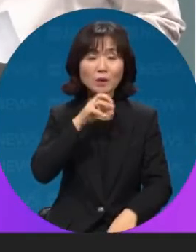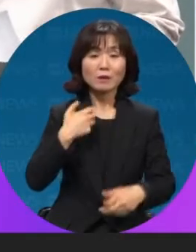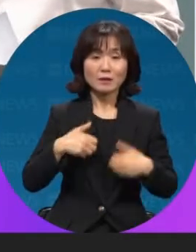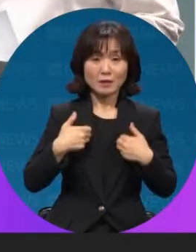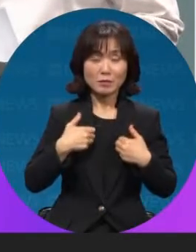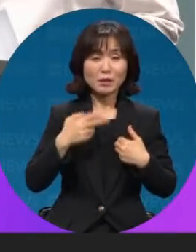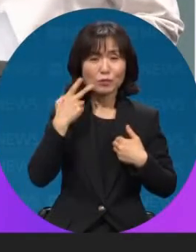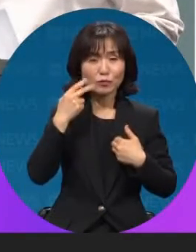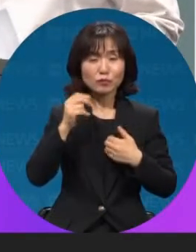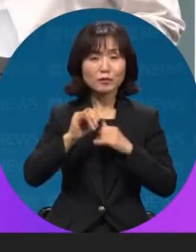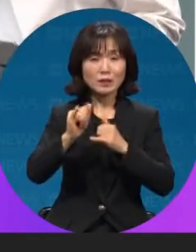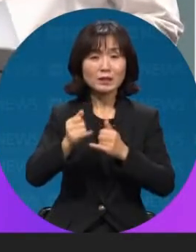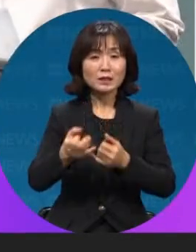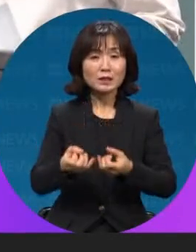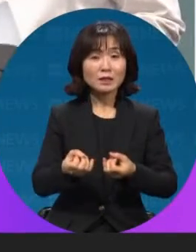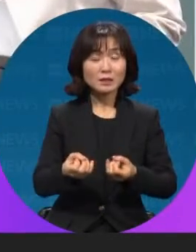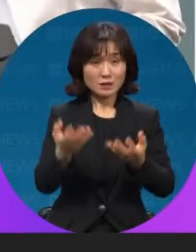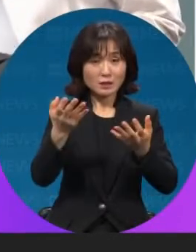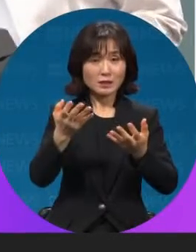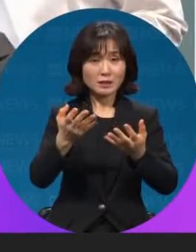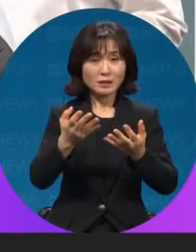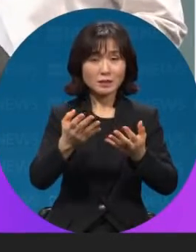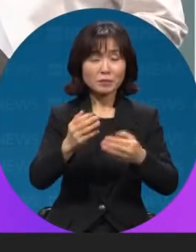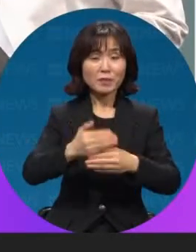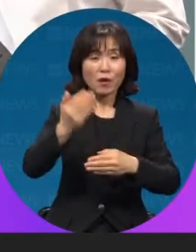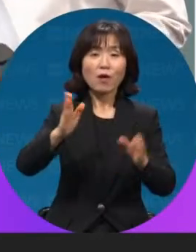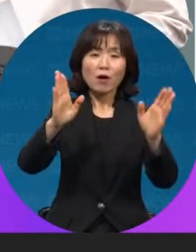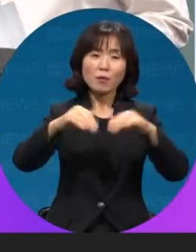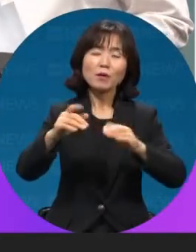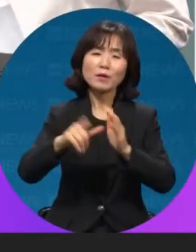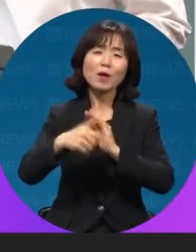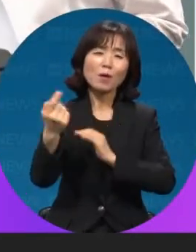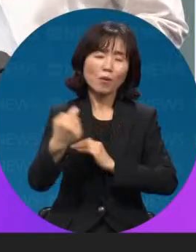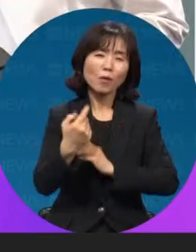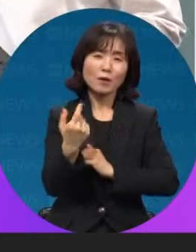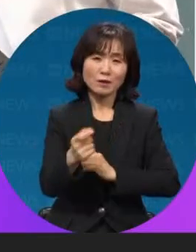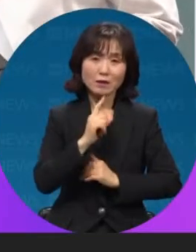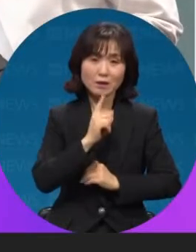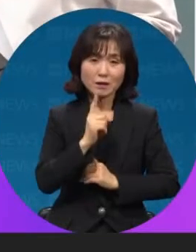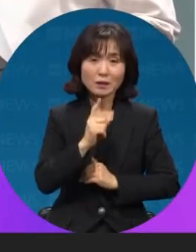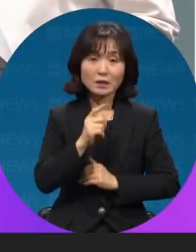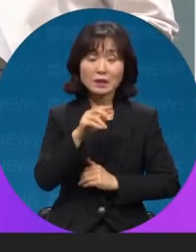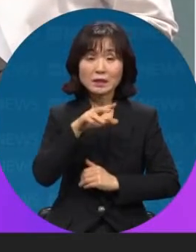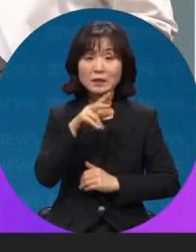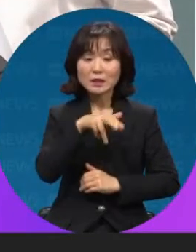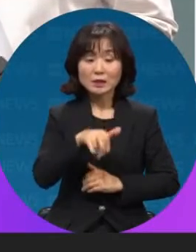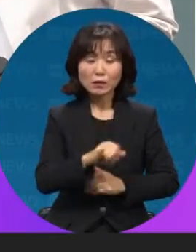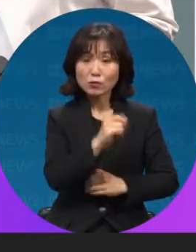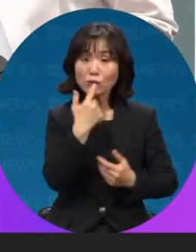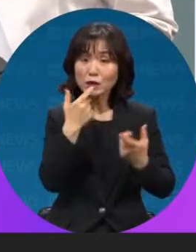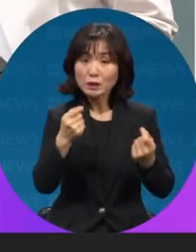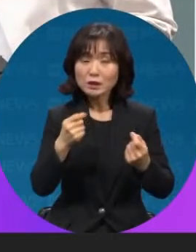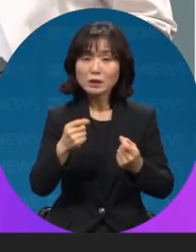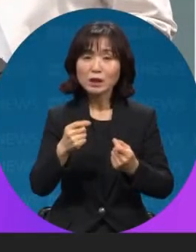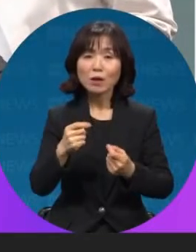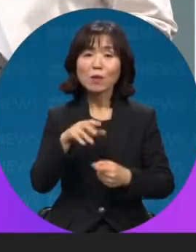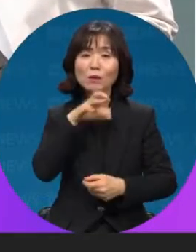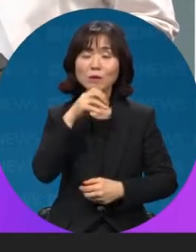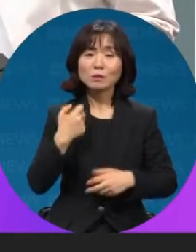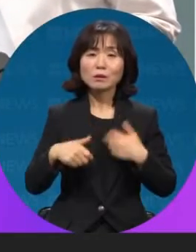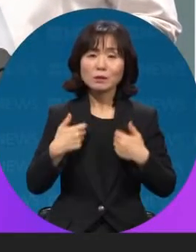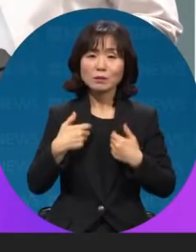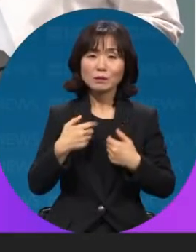게임이 미국 시상식 장벽을 허무는 때가 온 것 같다 고 말했는데요 이 기생충 처럼 오징어 게임도 1인치 장벽을 넘어서